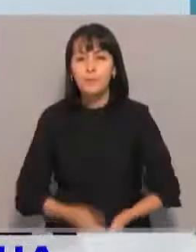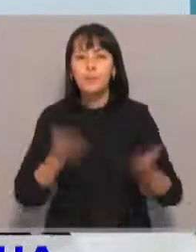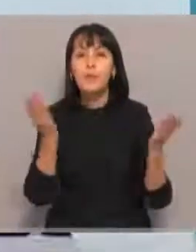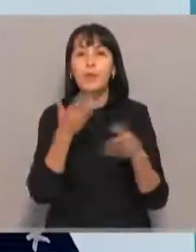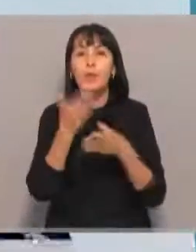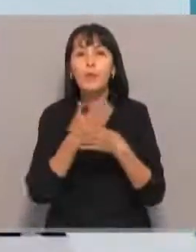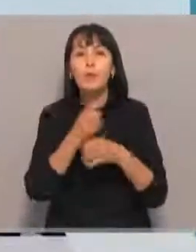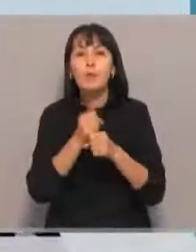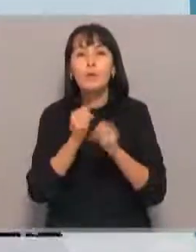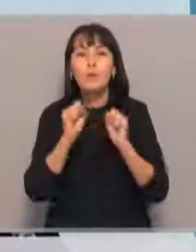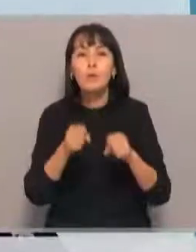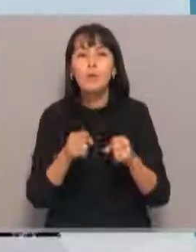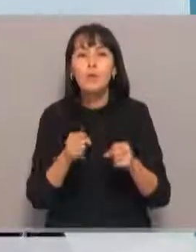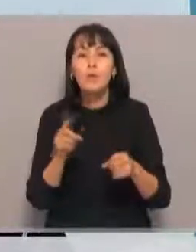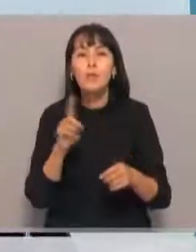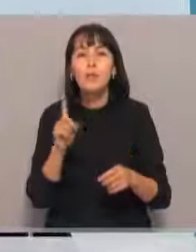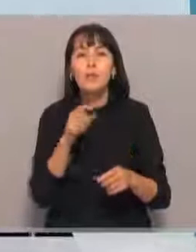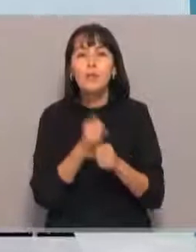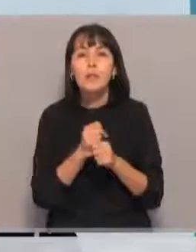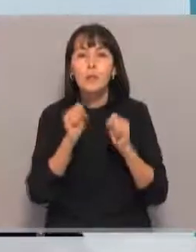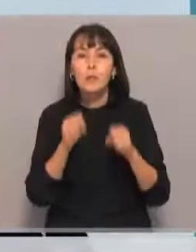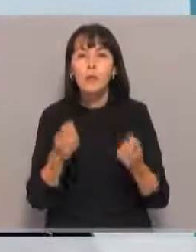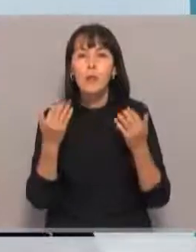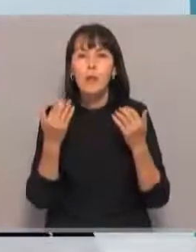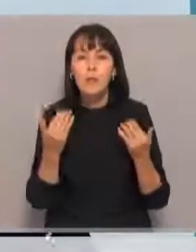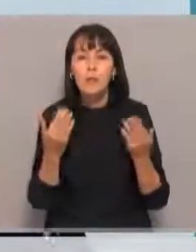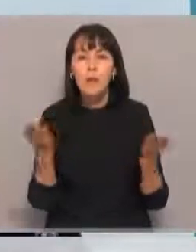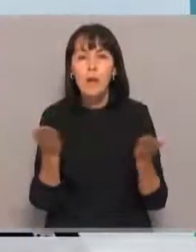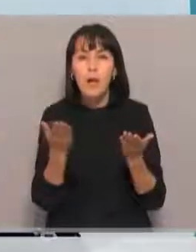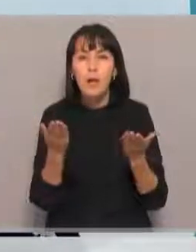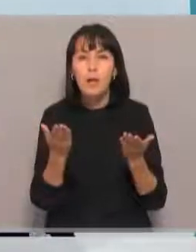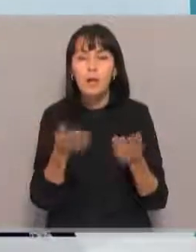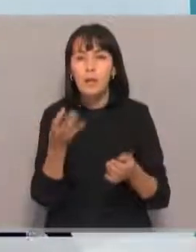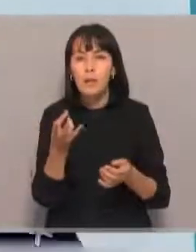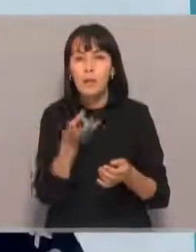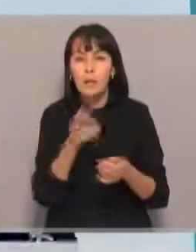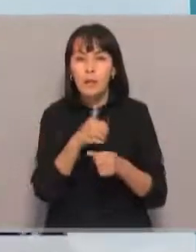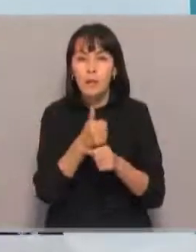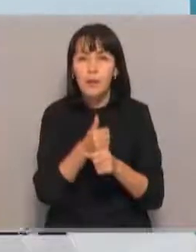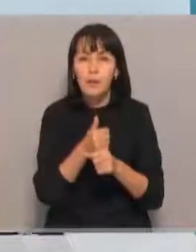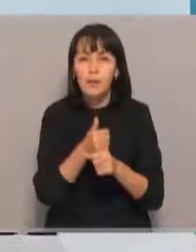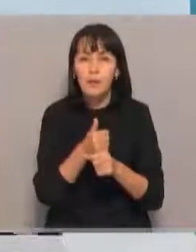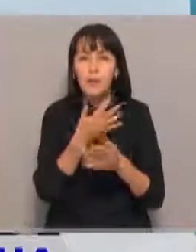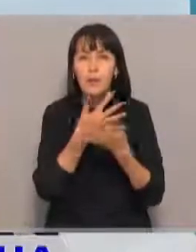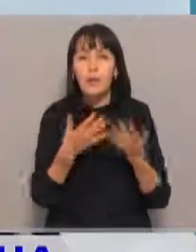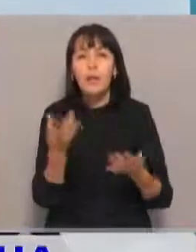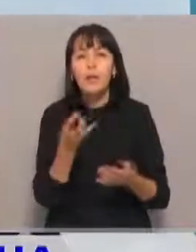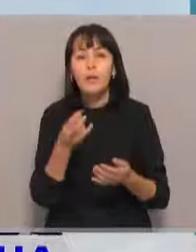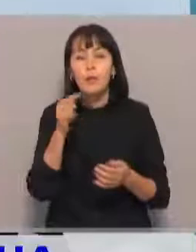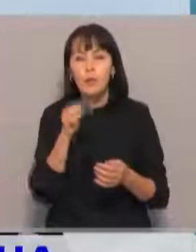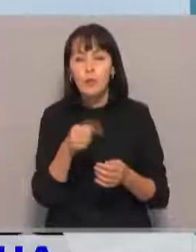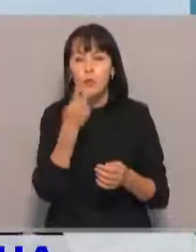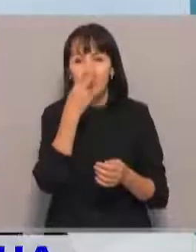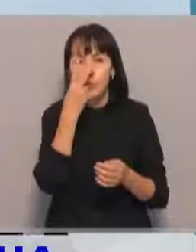аламыз? Не көрсете аламыз? Қазір ол жағдайда қандай нәрселер керекті, маңыз нәрселер қандай керекті нәрселердің барлығын осы